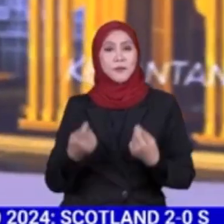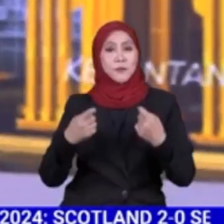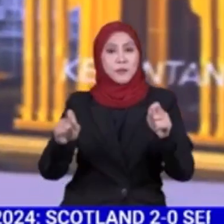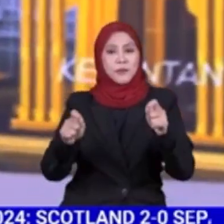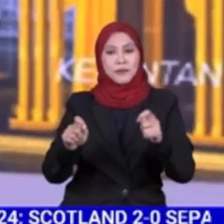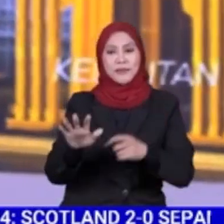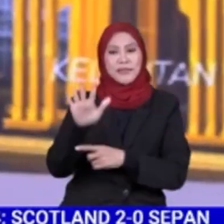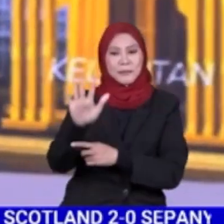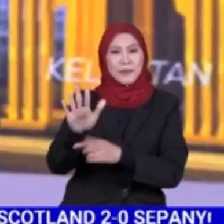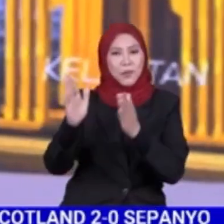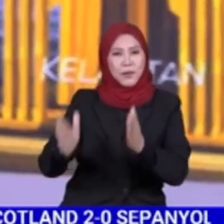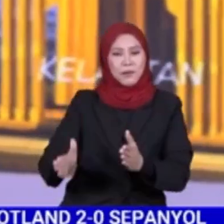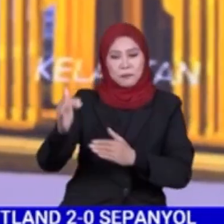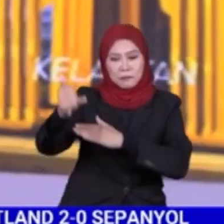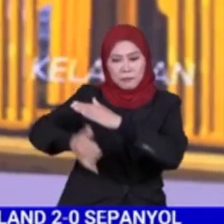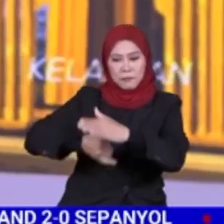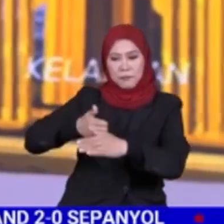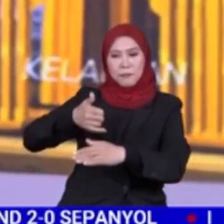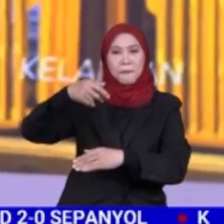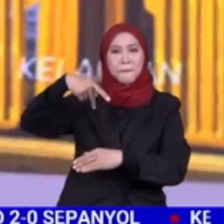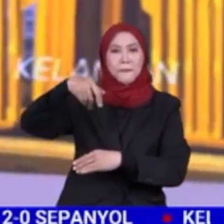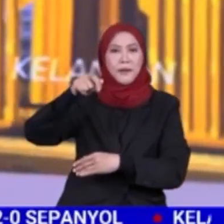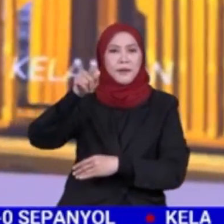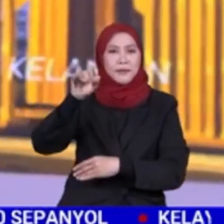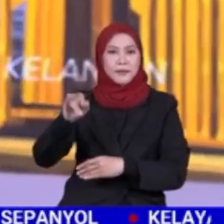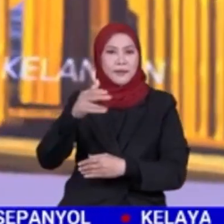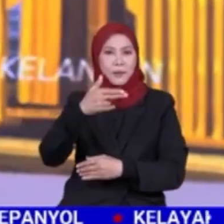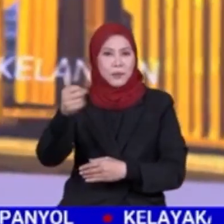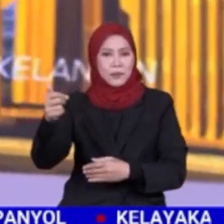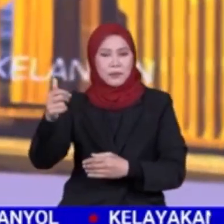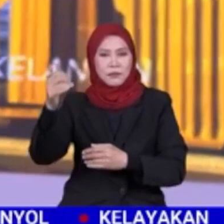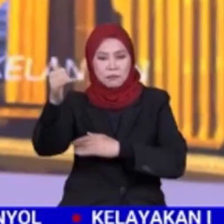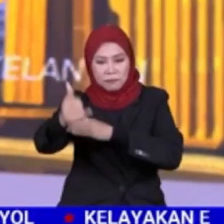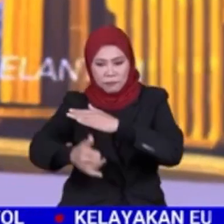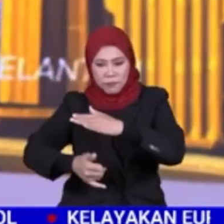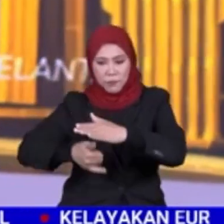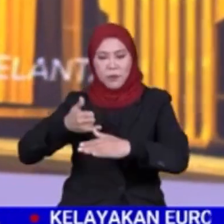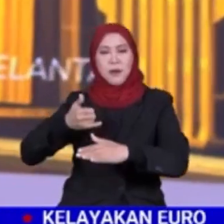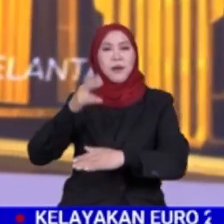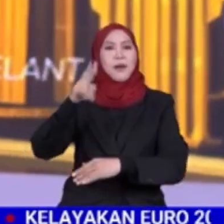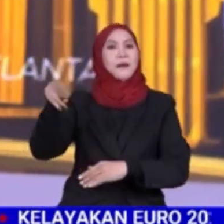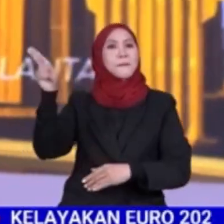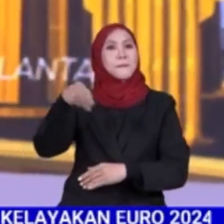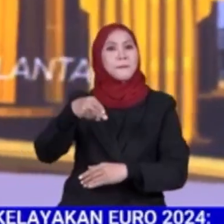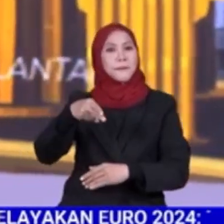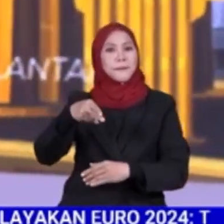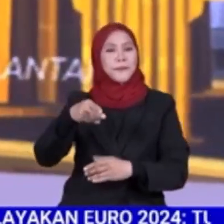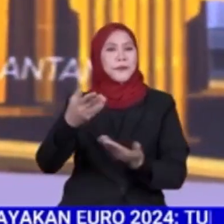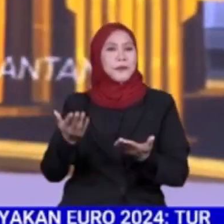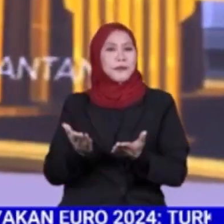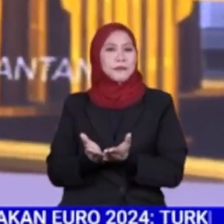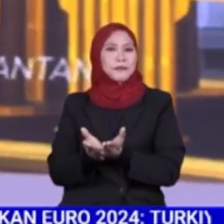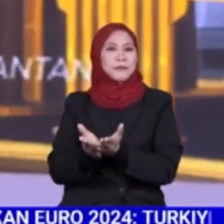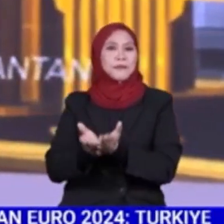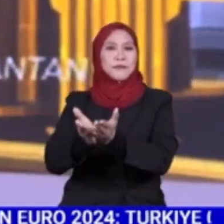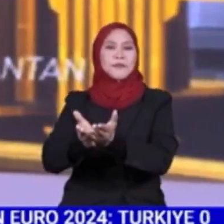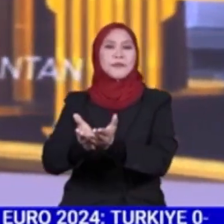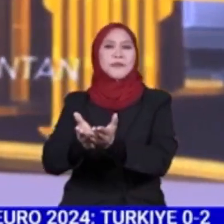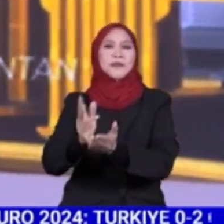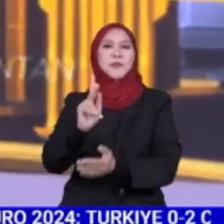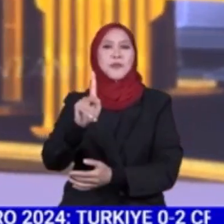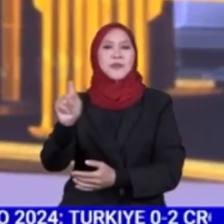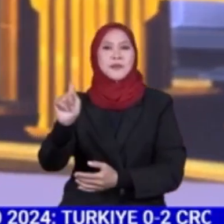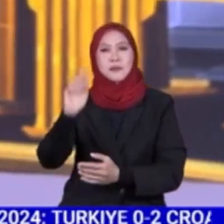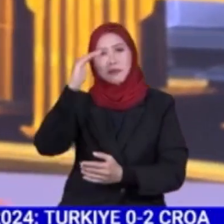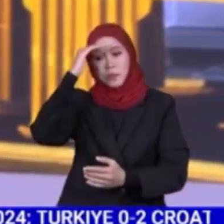5 Pendatang Asing Tanpa Izin Pati warga Indonesia masuk ke negara ini secara haram melalui perairan Tanjung bulat kota